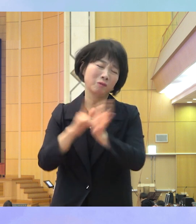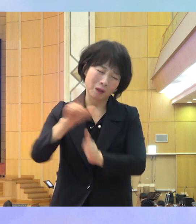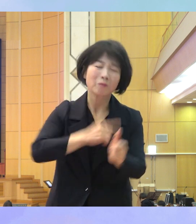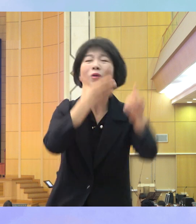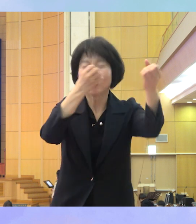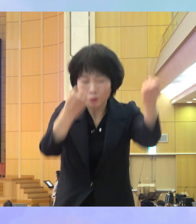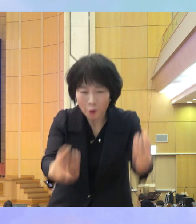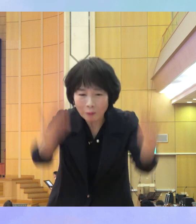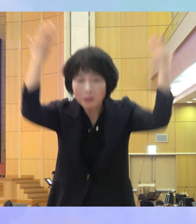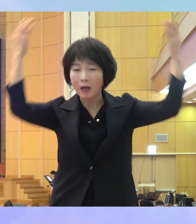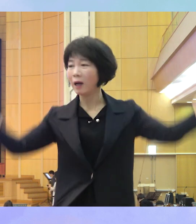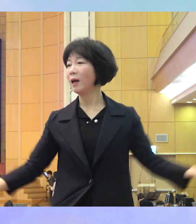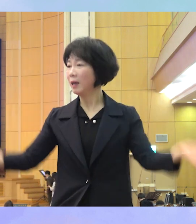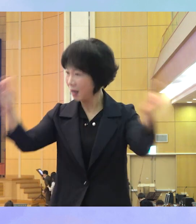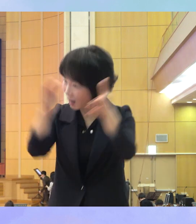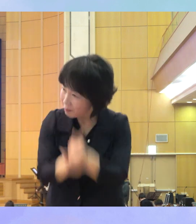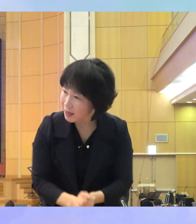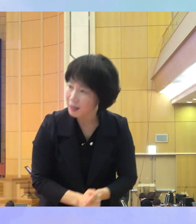되기를 주의로 축원합니다.